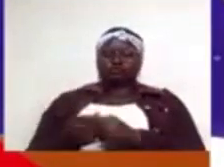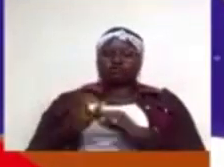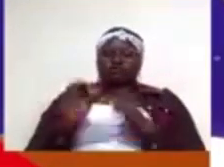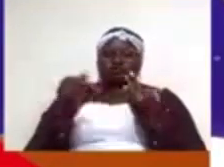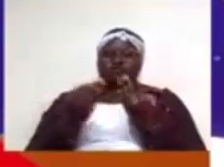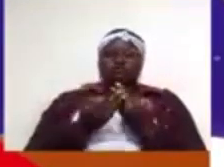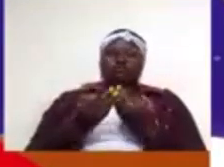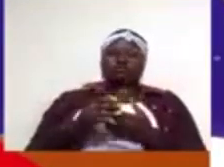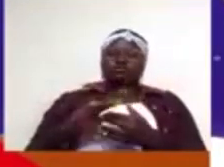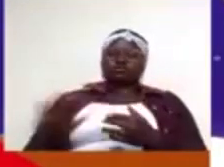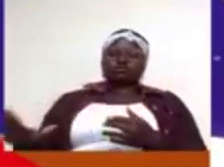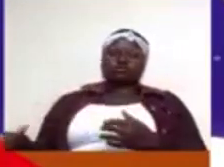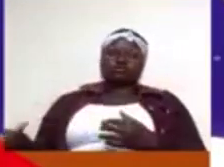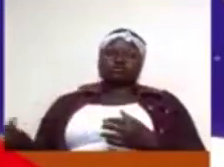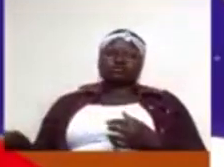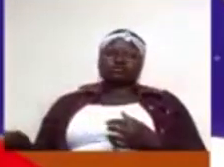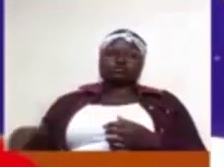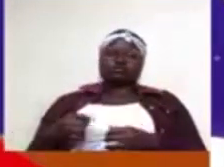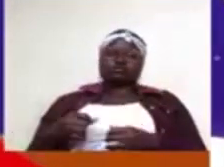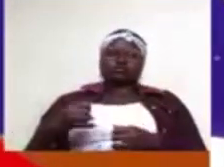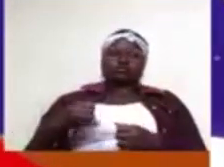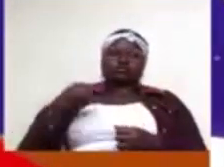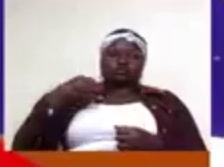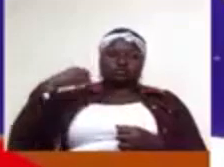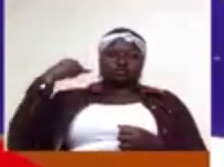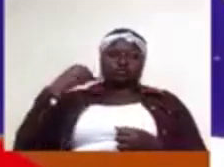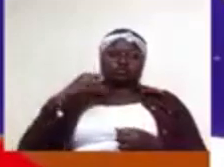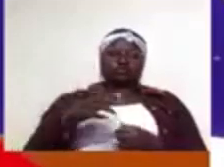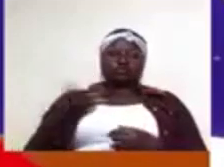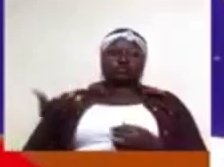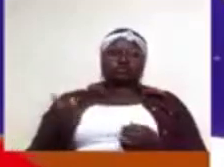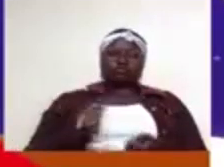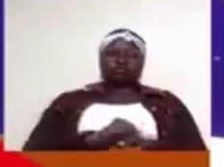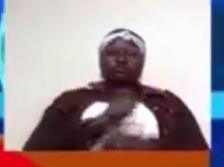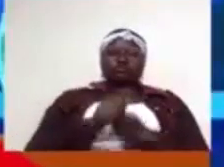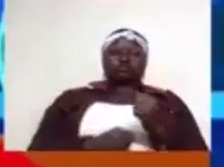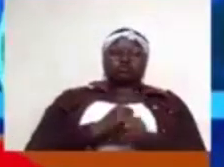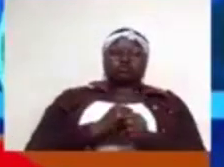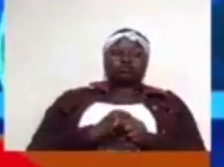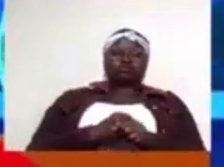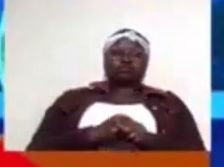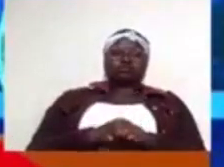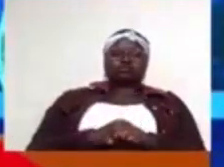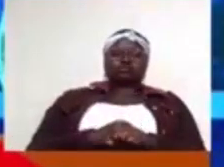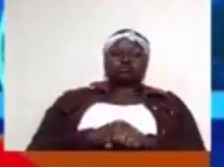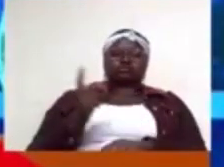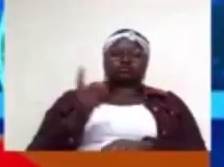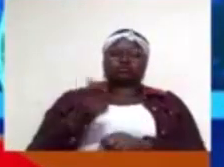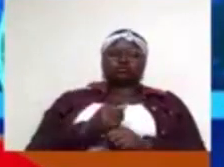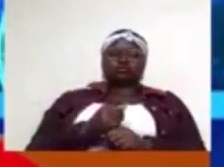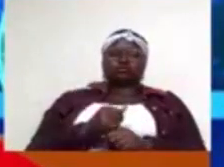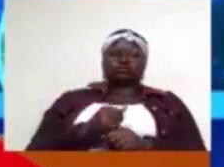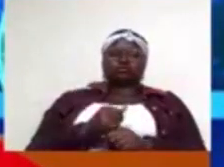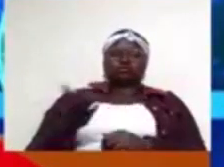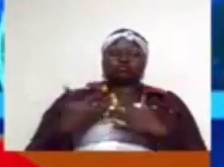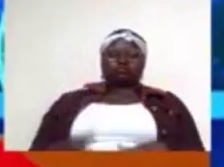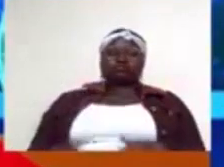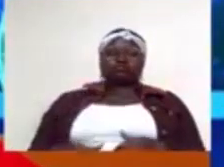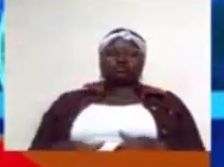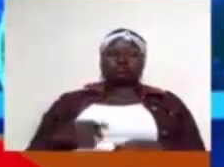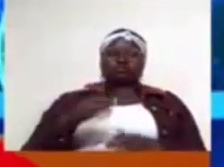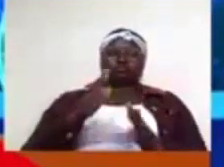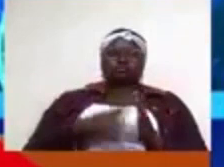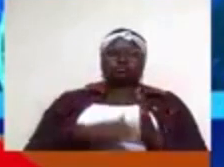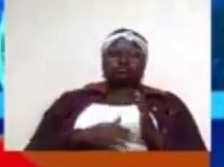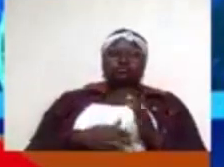na family yaku ciana ni uragicicijiajirie na ikuru wani na mwaka ni ciathi and let me tell you human beings we